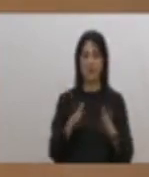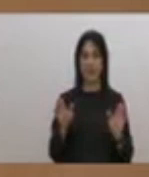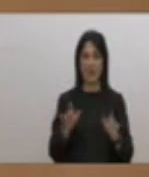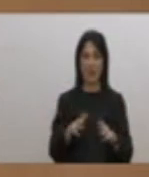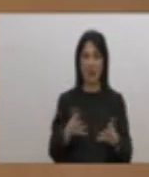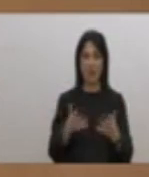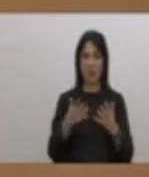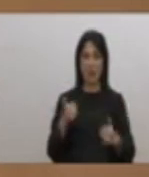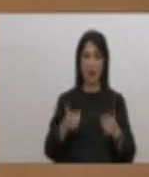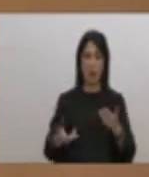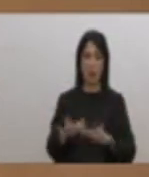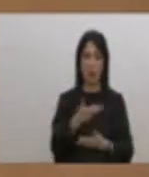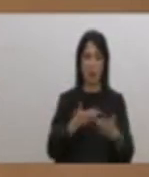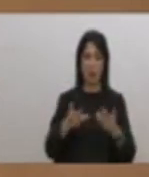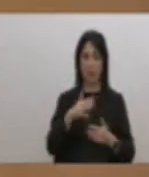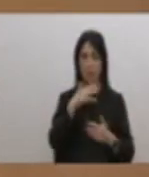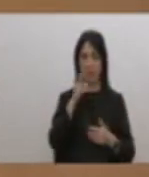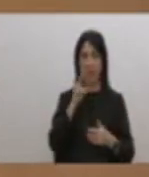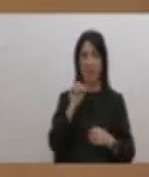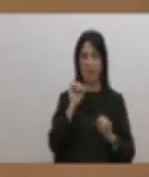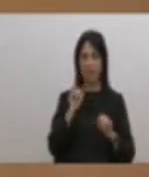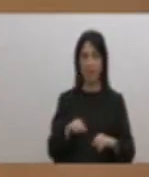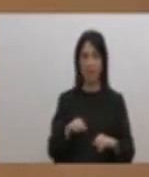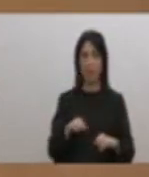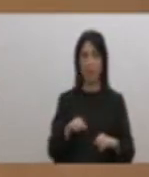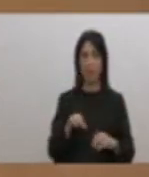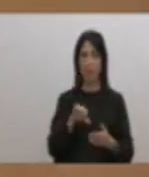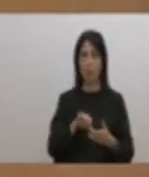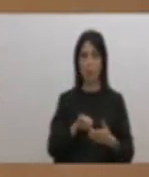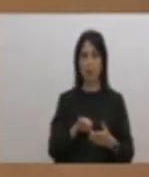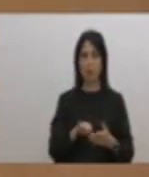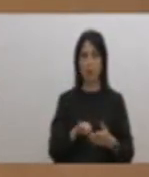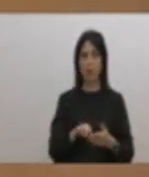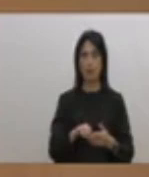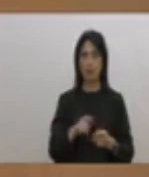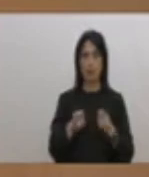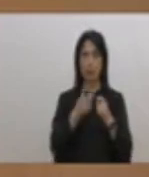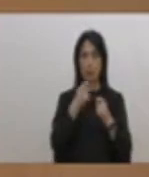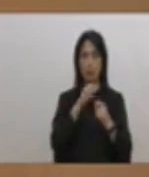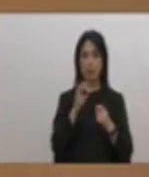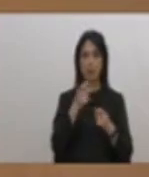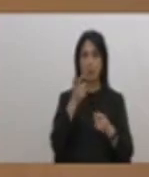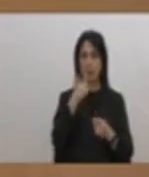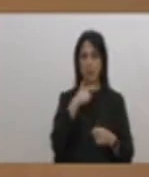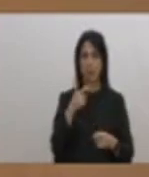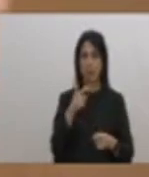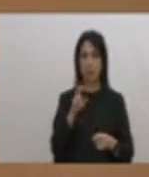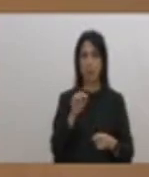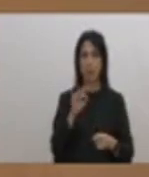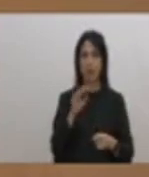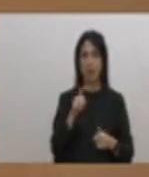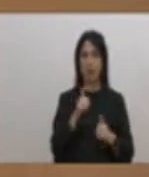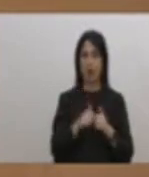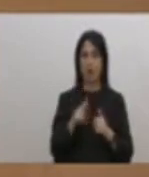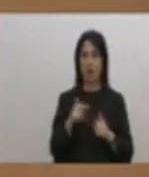გამჭვირვალე, კონკურენტული და ბევრად მეტ კანდიდატს შეეძლება მონაწილეობა. ყურძენთან დაკავშირებით ბატონ გიორგი ბოტკოლოს მინდა